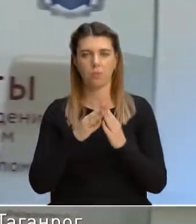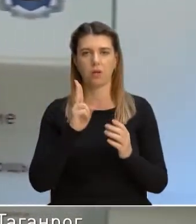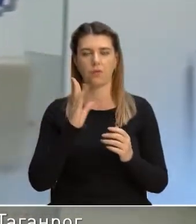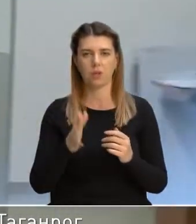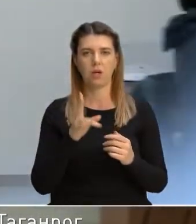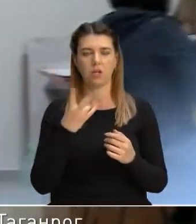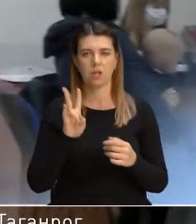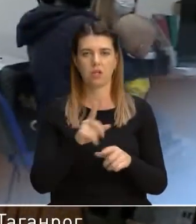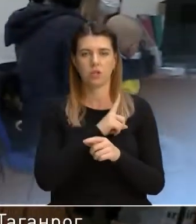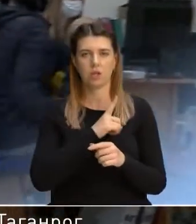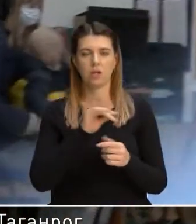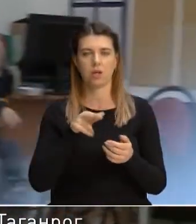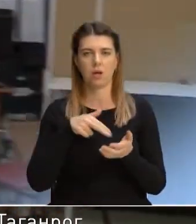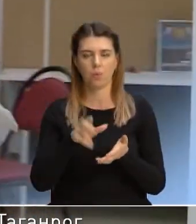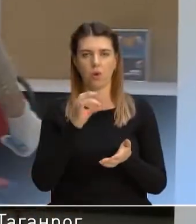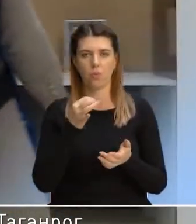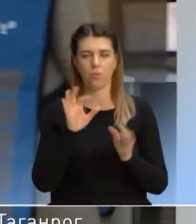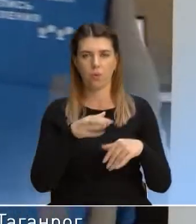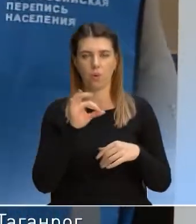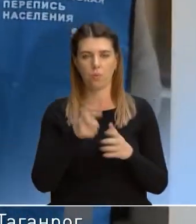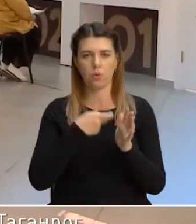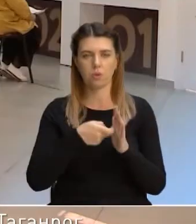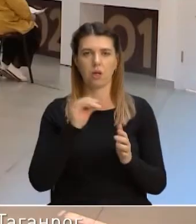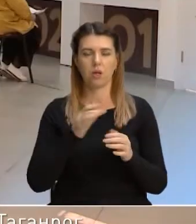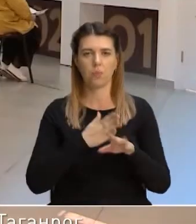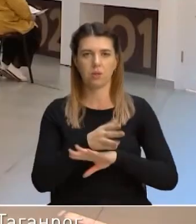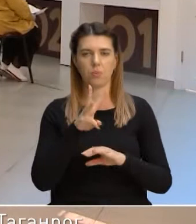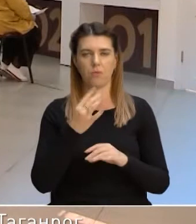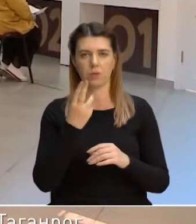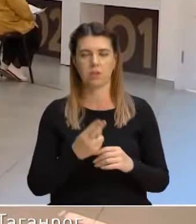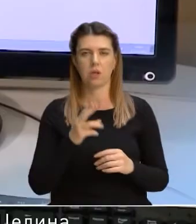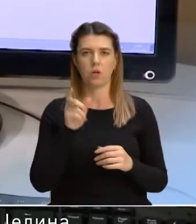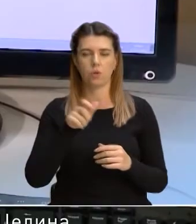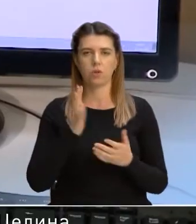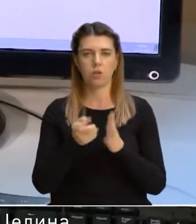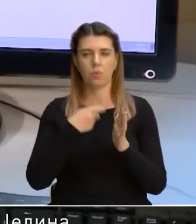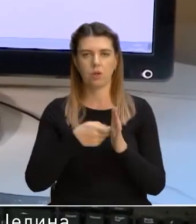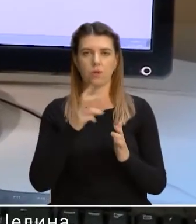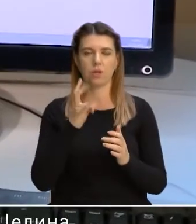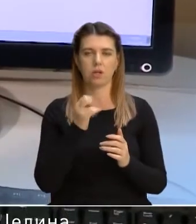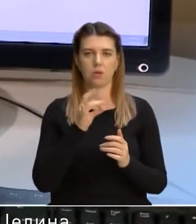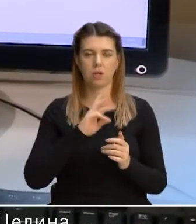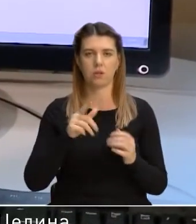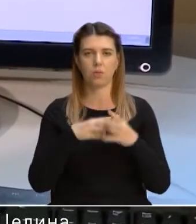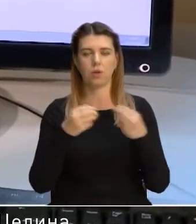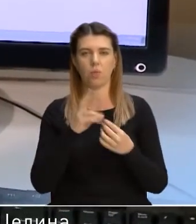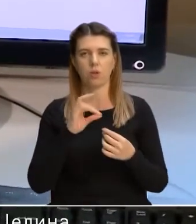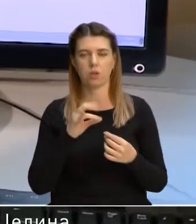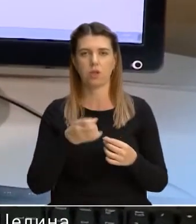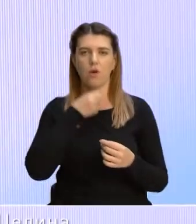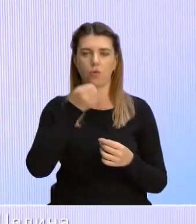но можно не дожидаться их и пройти опрос на сайте госуслуг либо посетить mvc у людей спрашивают про национальность семейное положение